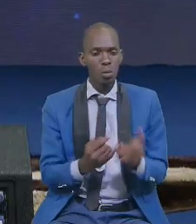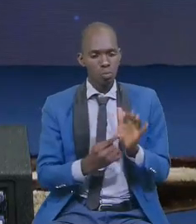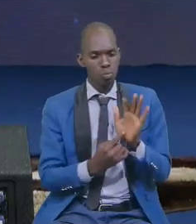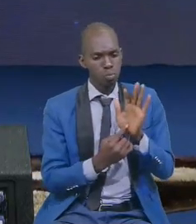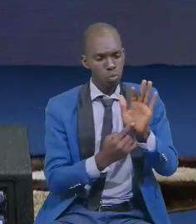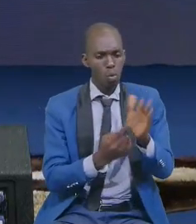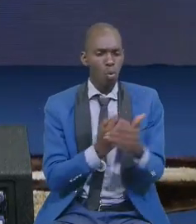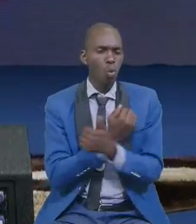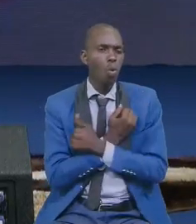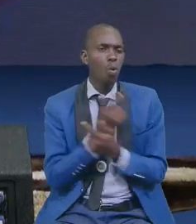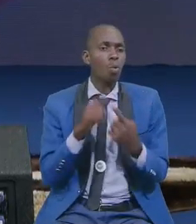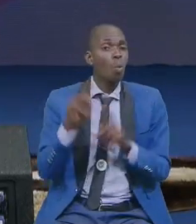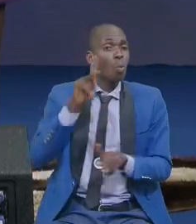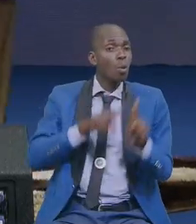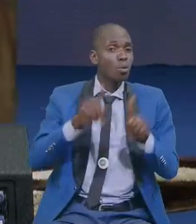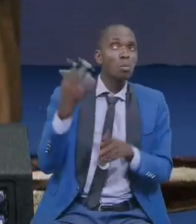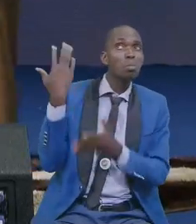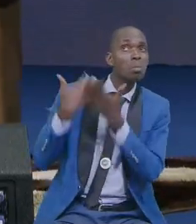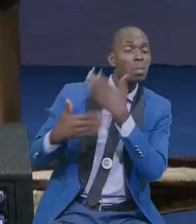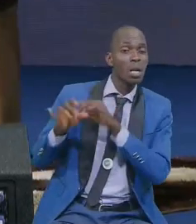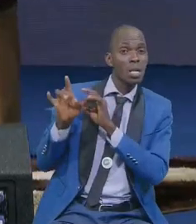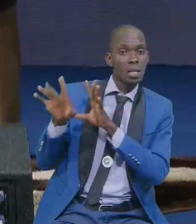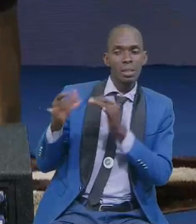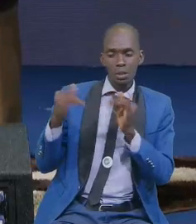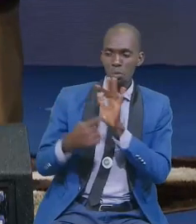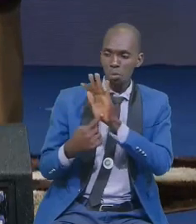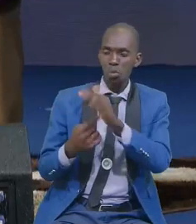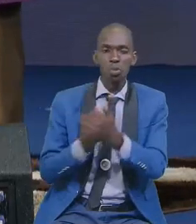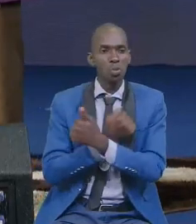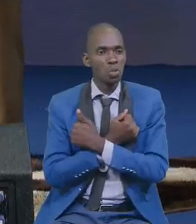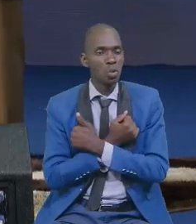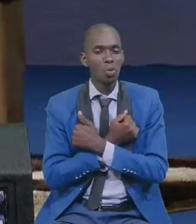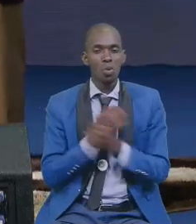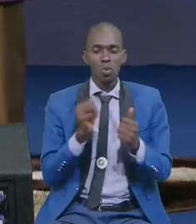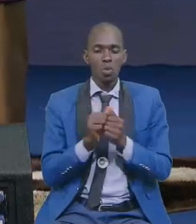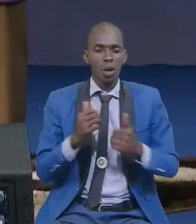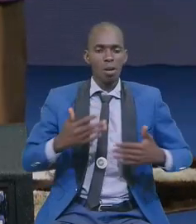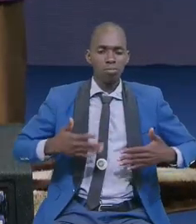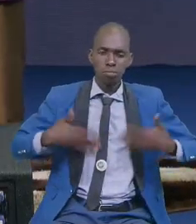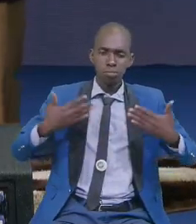Tu aimes ce que tu haïssais avant. La joie.